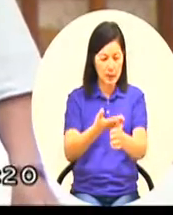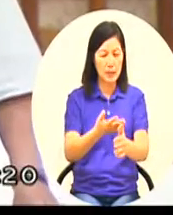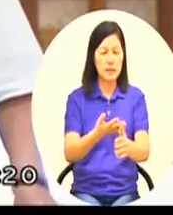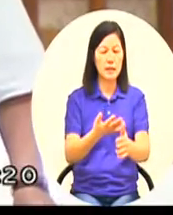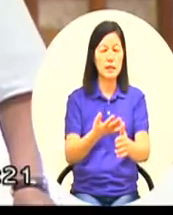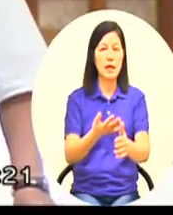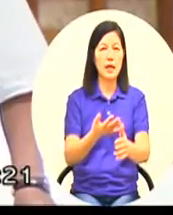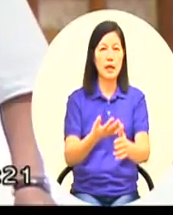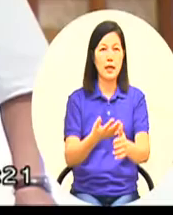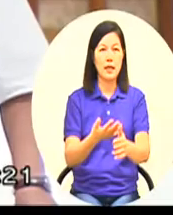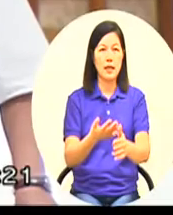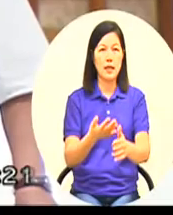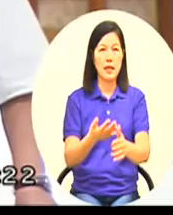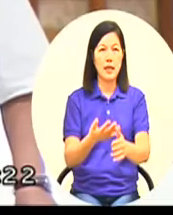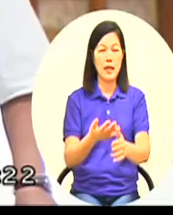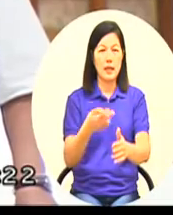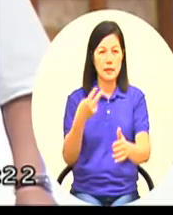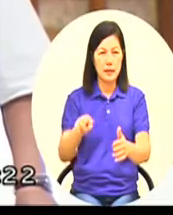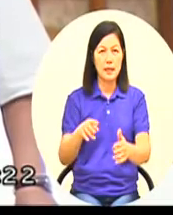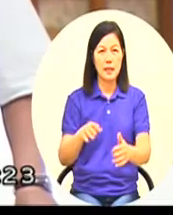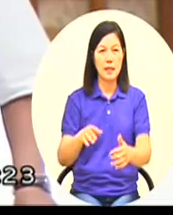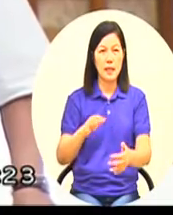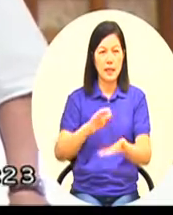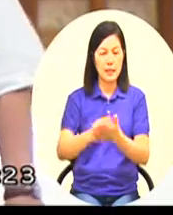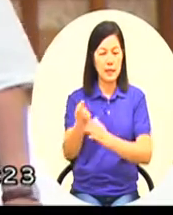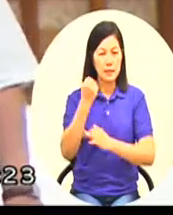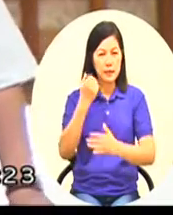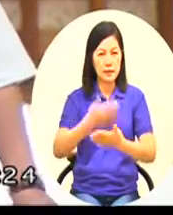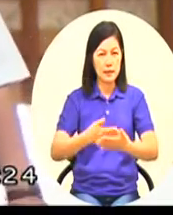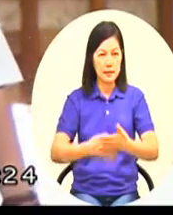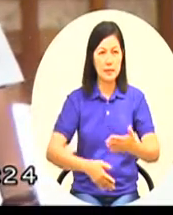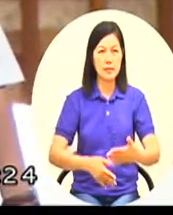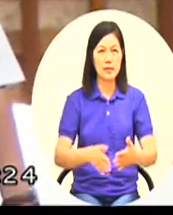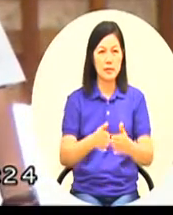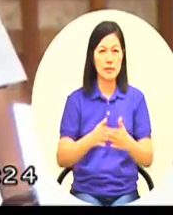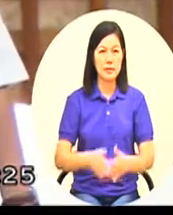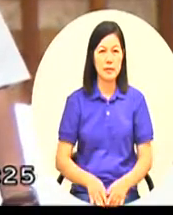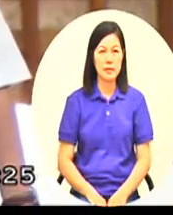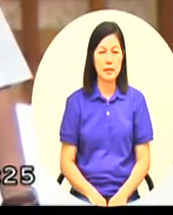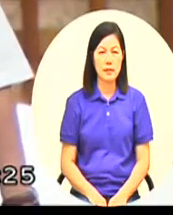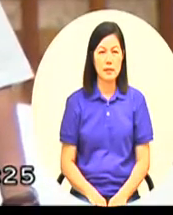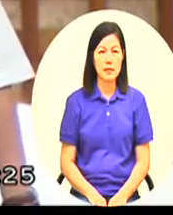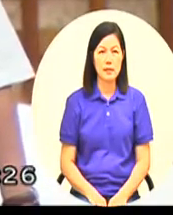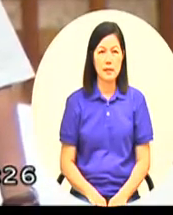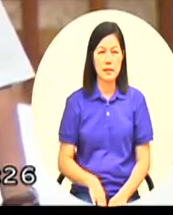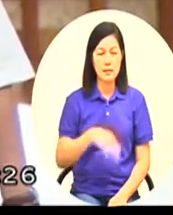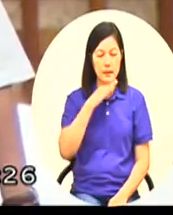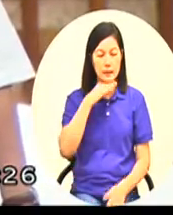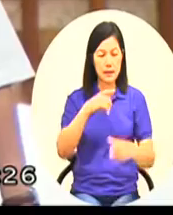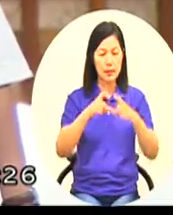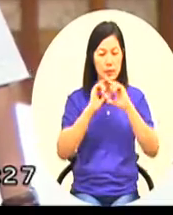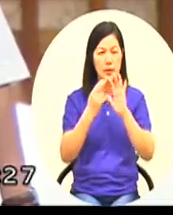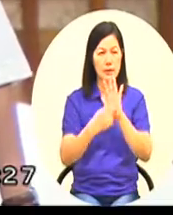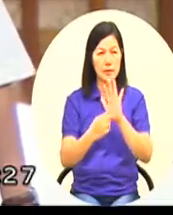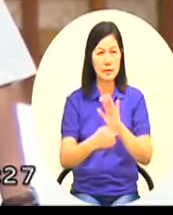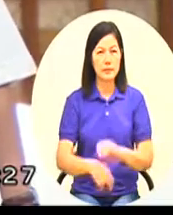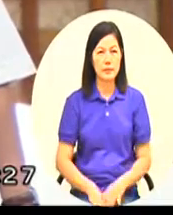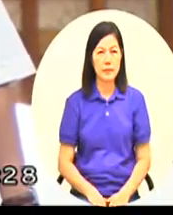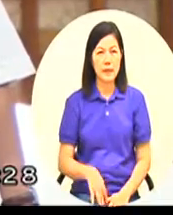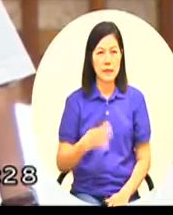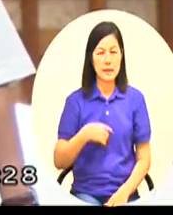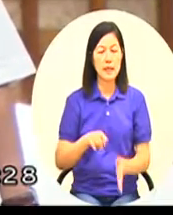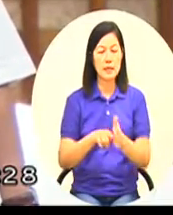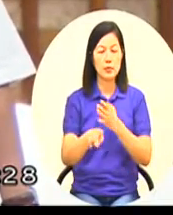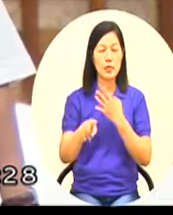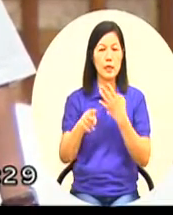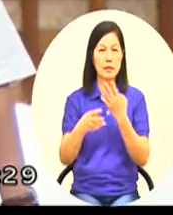们的一些压力？这一点我也感觉到，待会你也可以回答。那我们身为一个专业